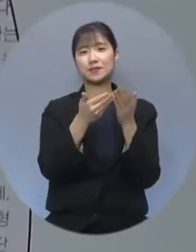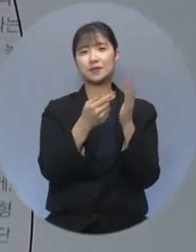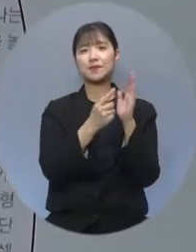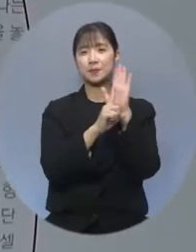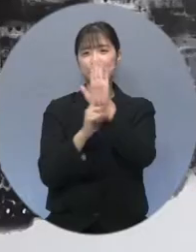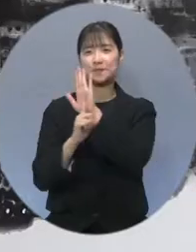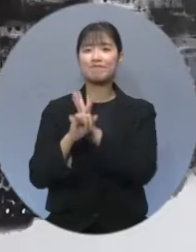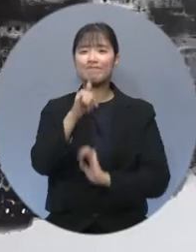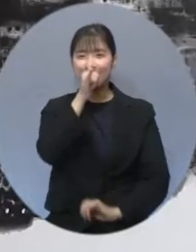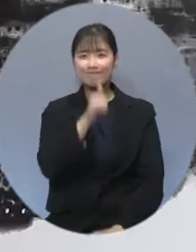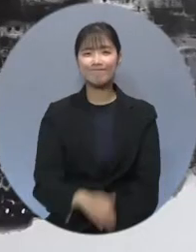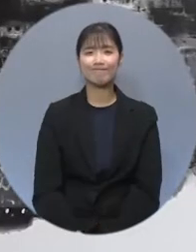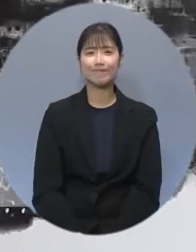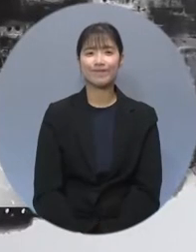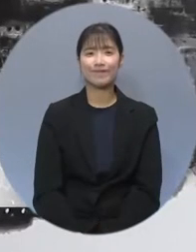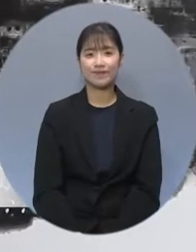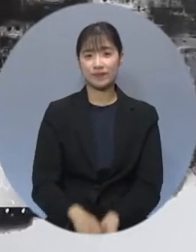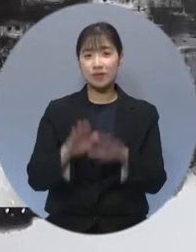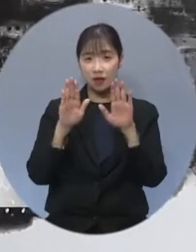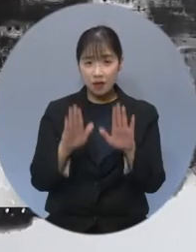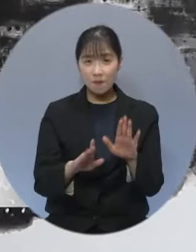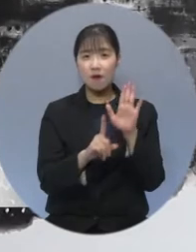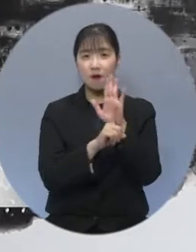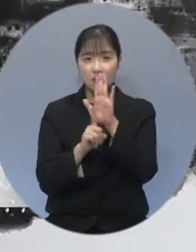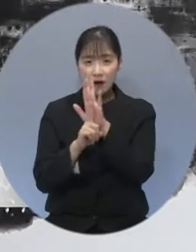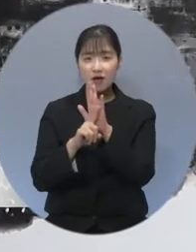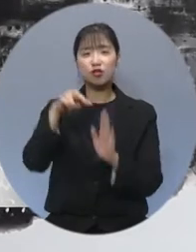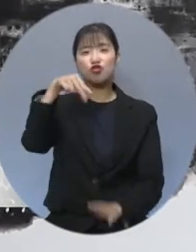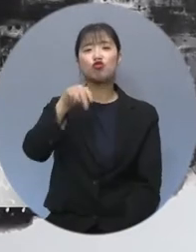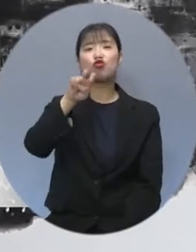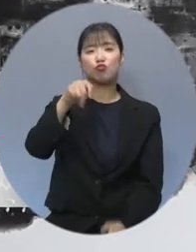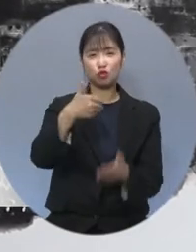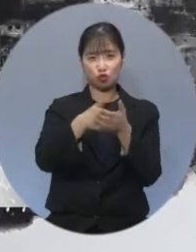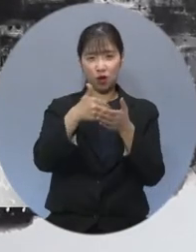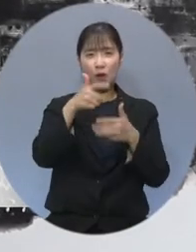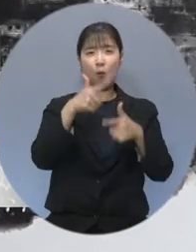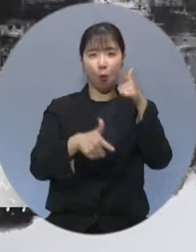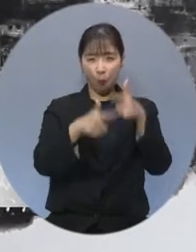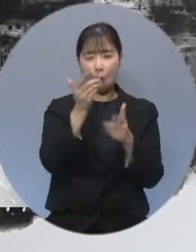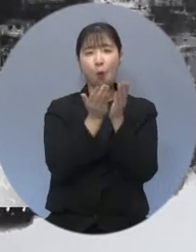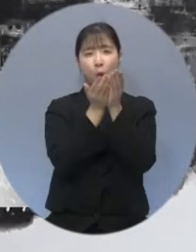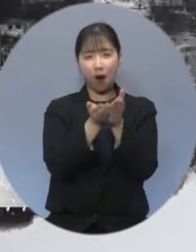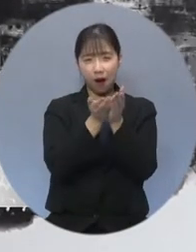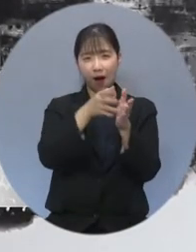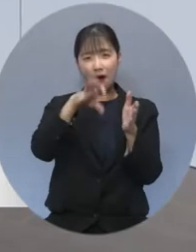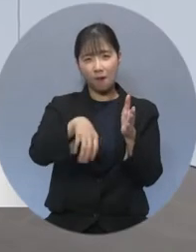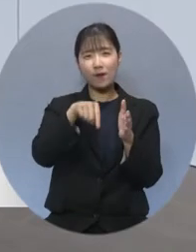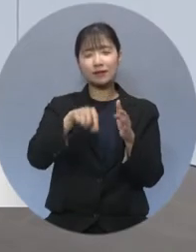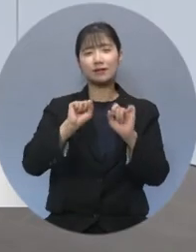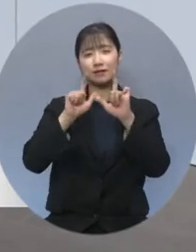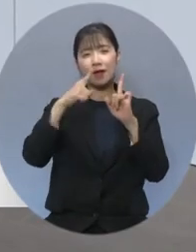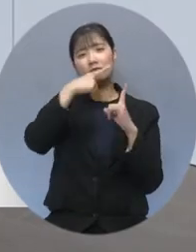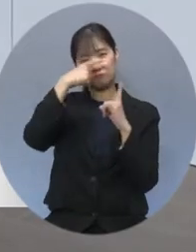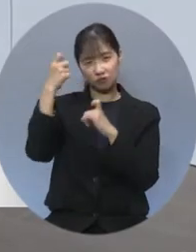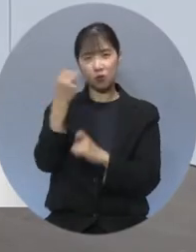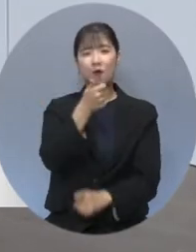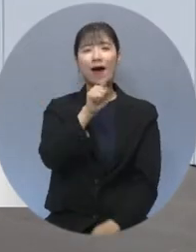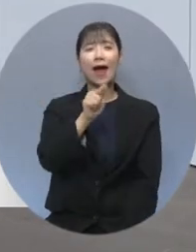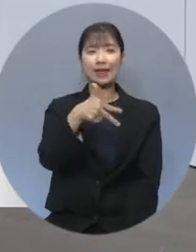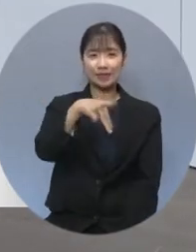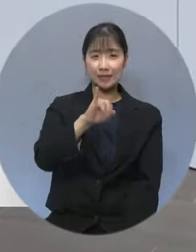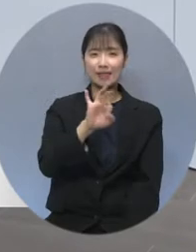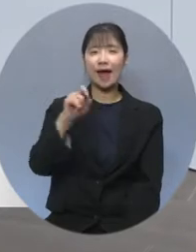있습니다. 이번 전시회는 수목화인 목포항 그날의 추억을 비롯해 한지와 아크릴